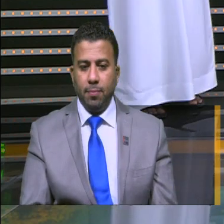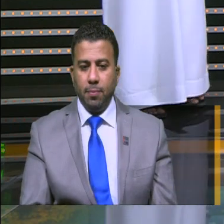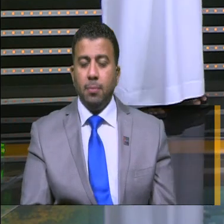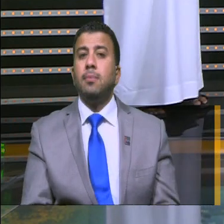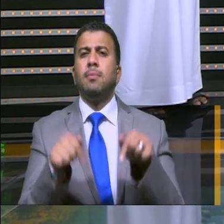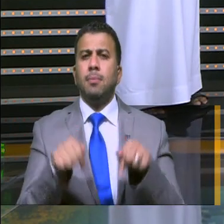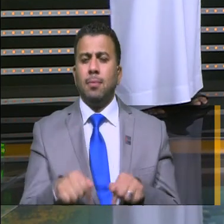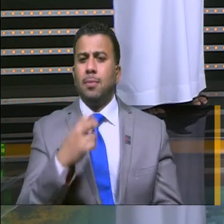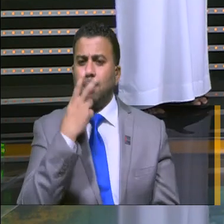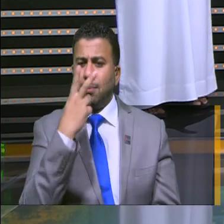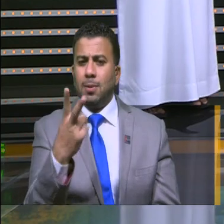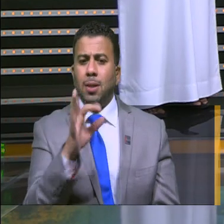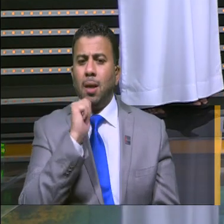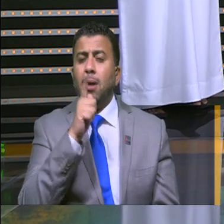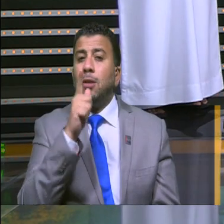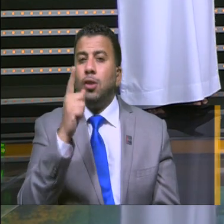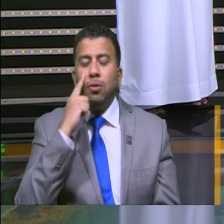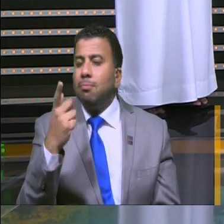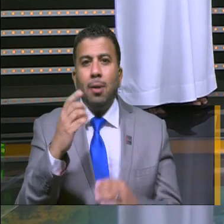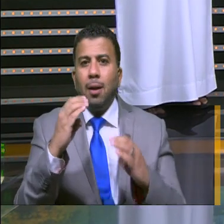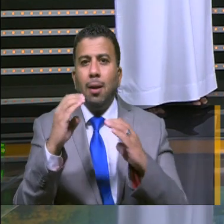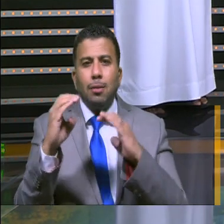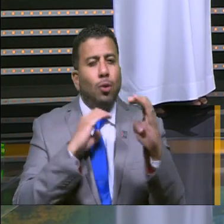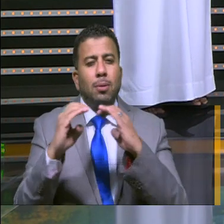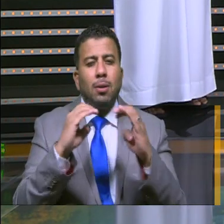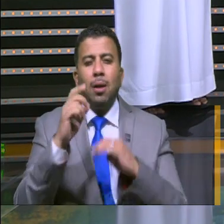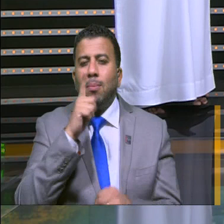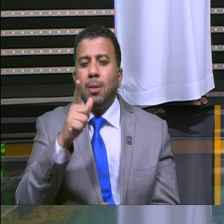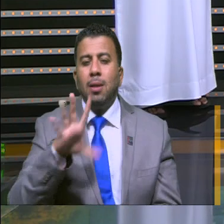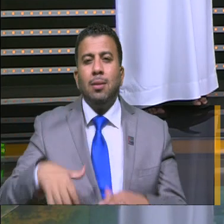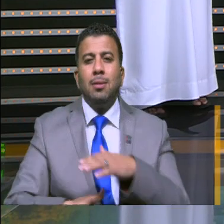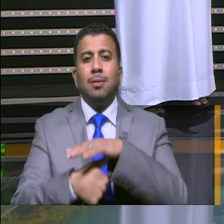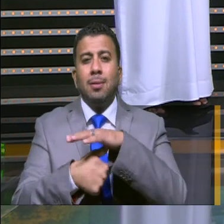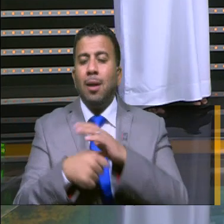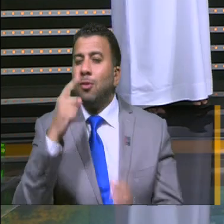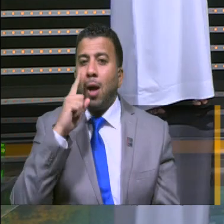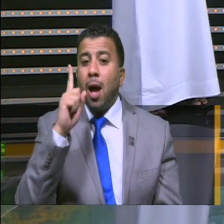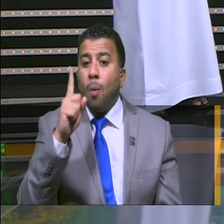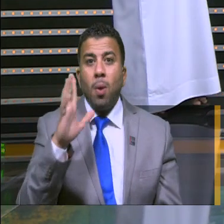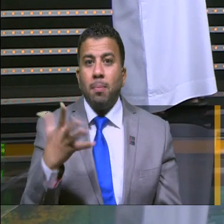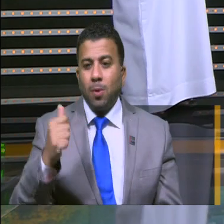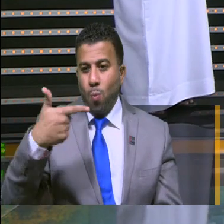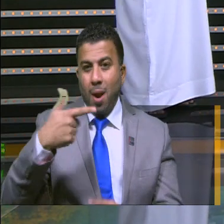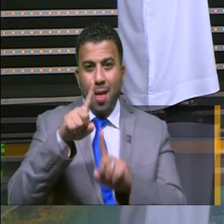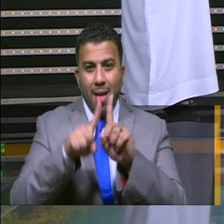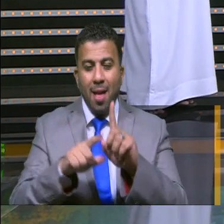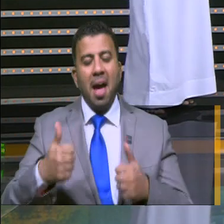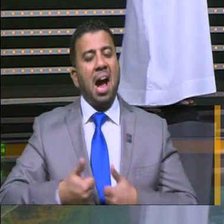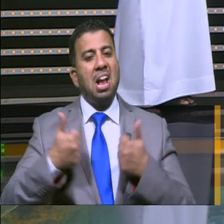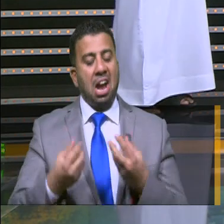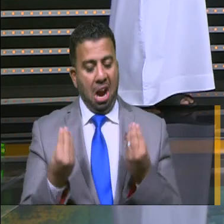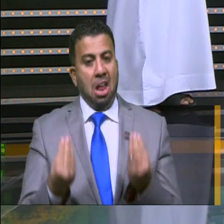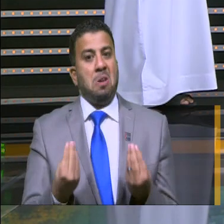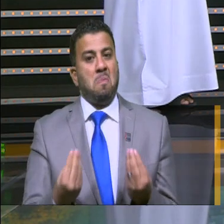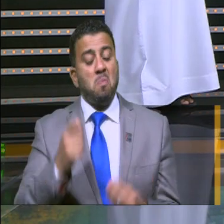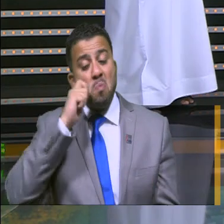والآن نرصد معكم أبرز ردود الفعل على المكرمة السخية من سلطان الخير، والبداية من الحياة الكريمة